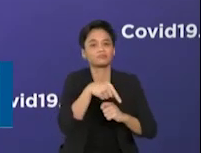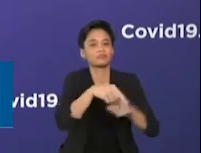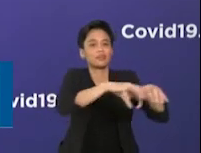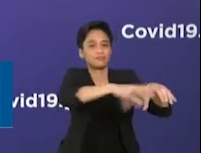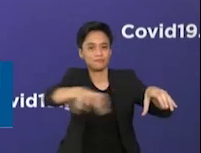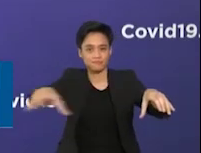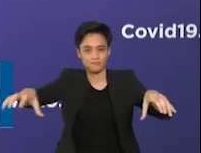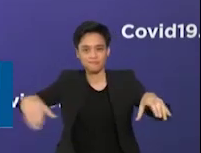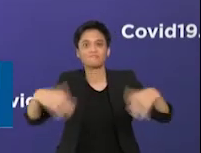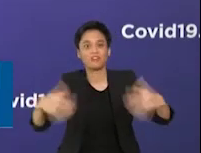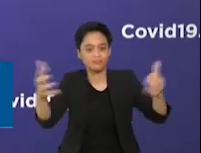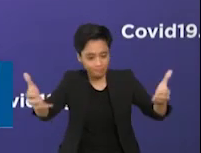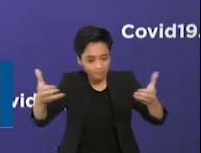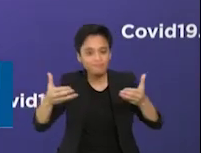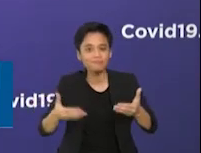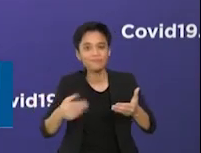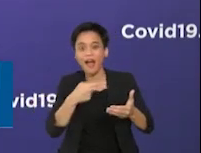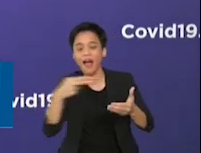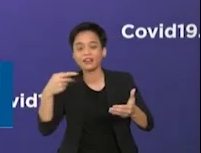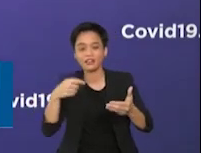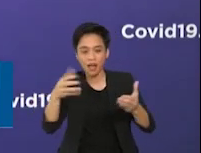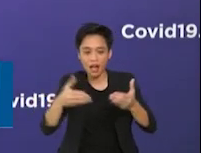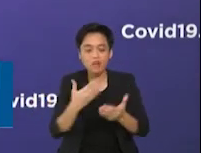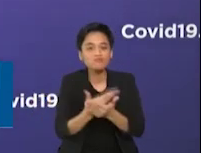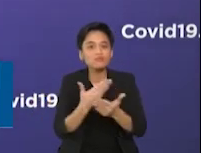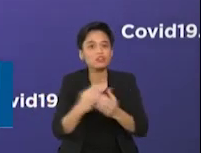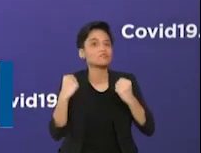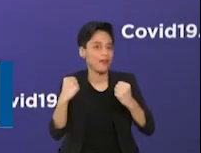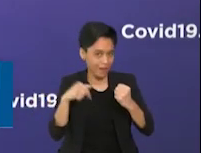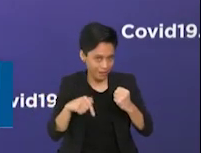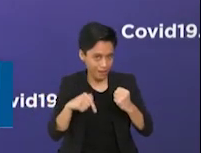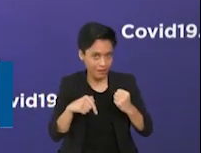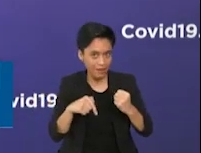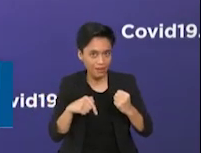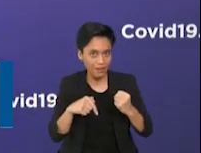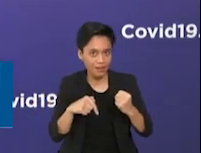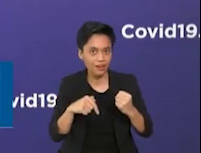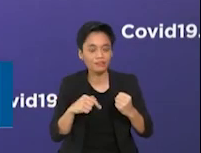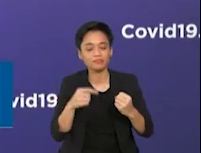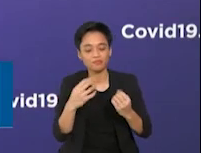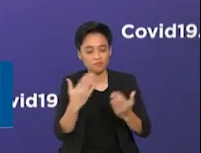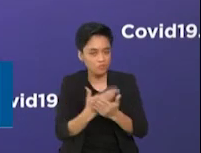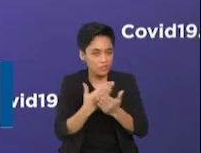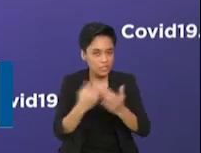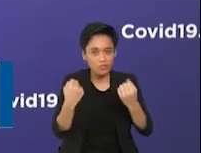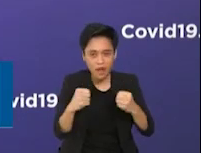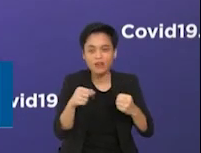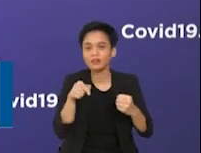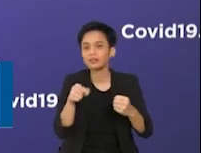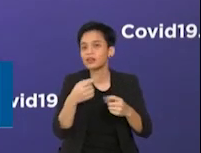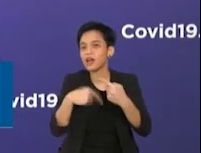sehingga ini akan menambah kekuatan pemeriksaan PCR melalui pemesinan repit